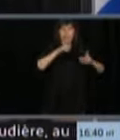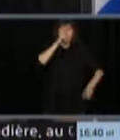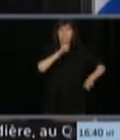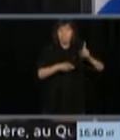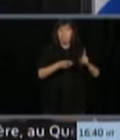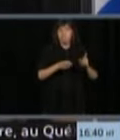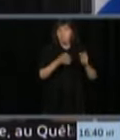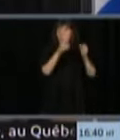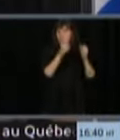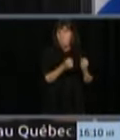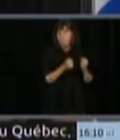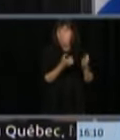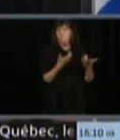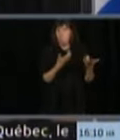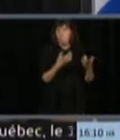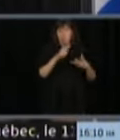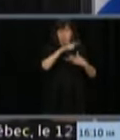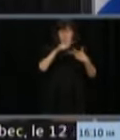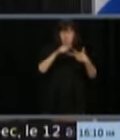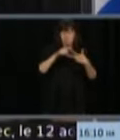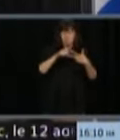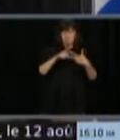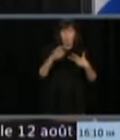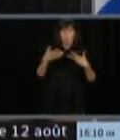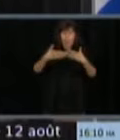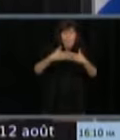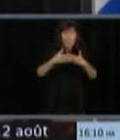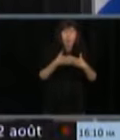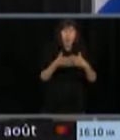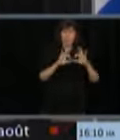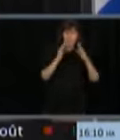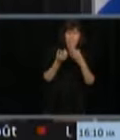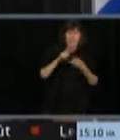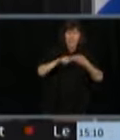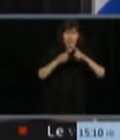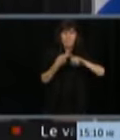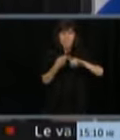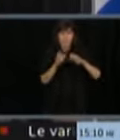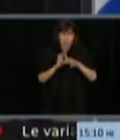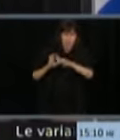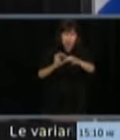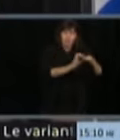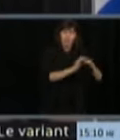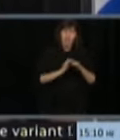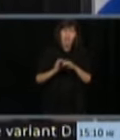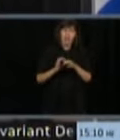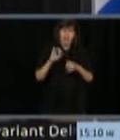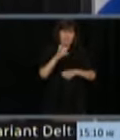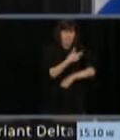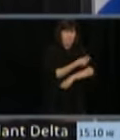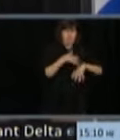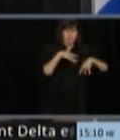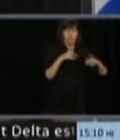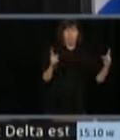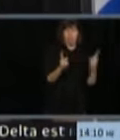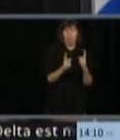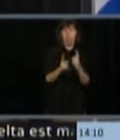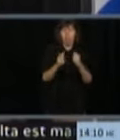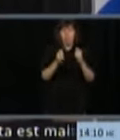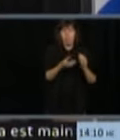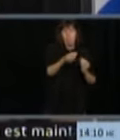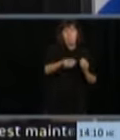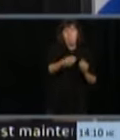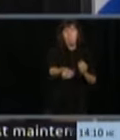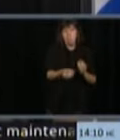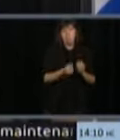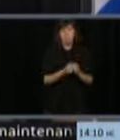par solidarité avec les gens que vous rencontrez dans votre vie de tous les jours. Puis, troisièmement, troisième raison, bien,